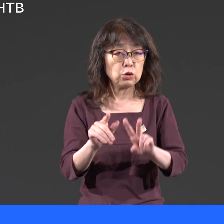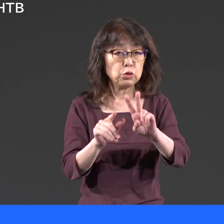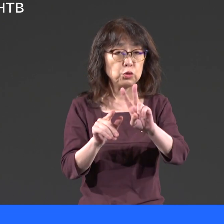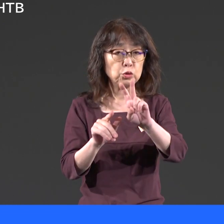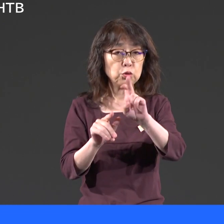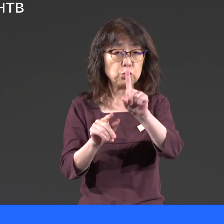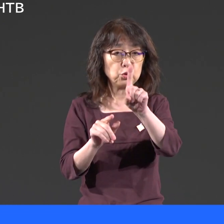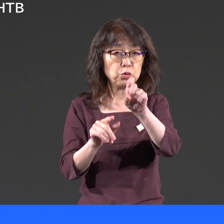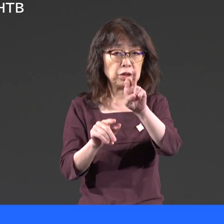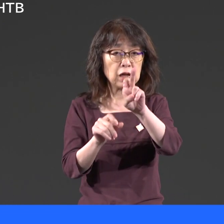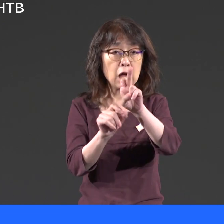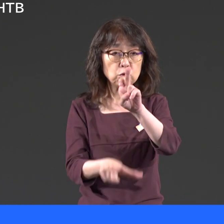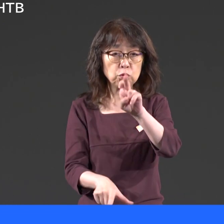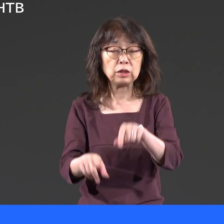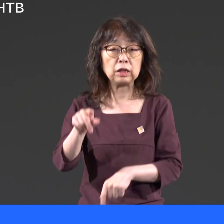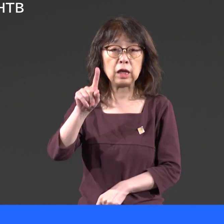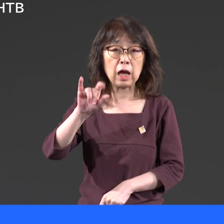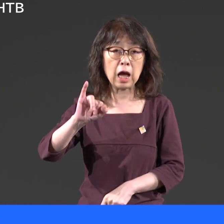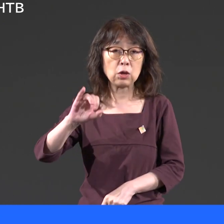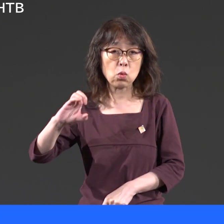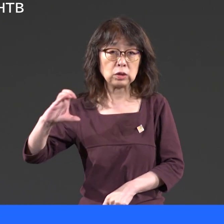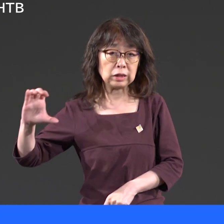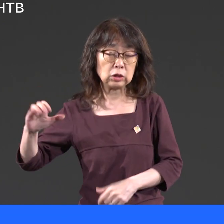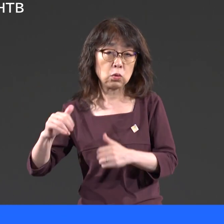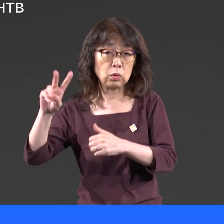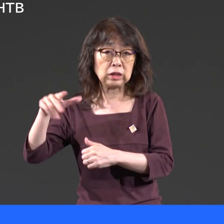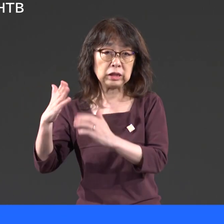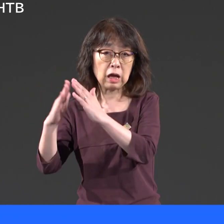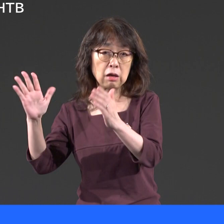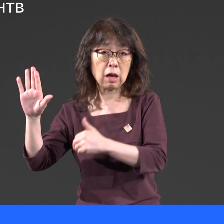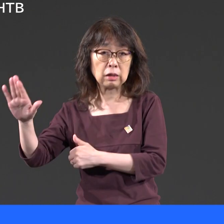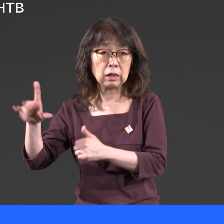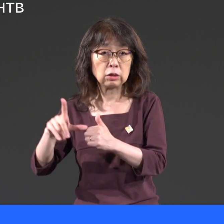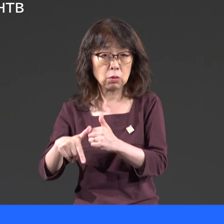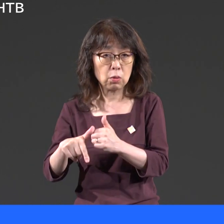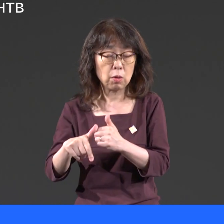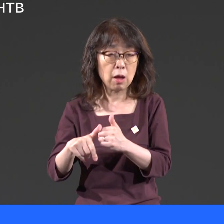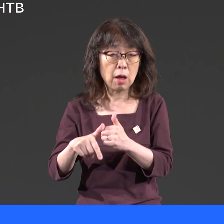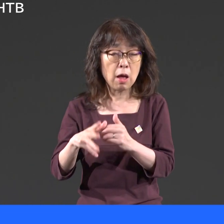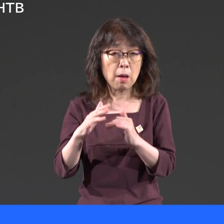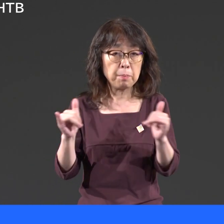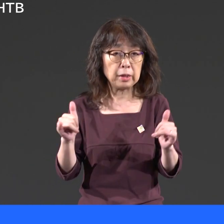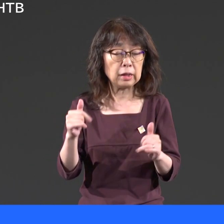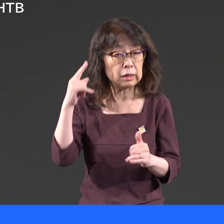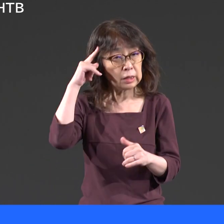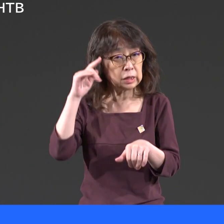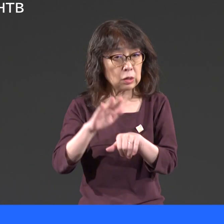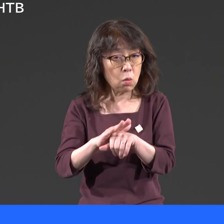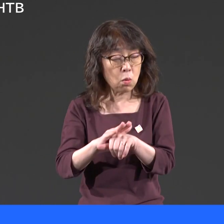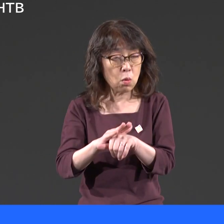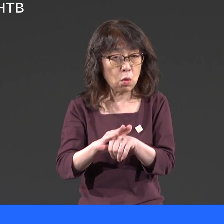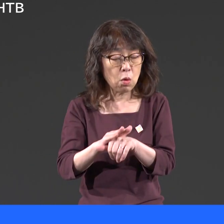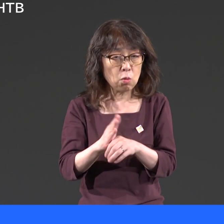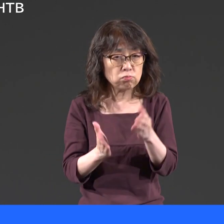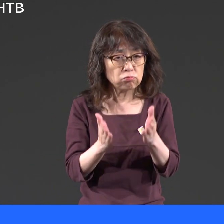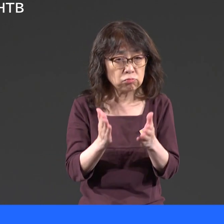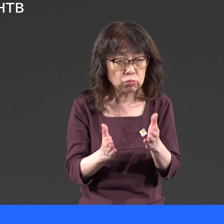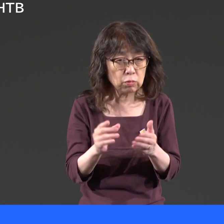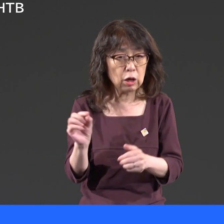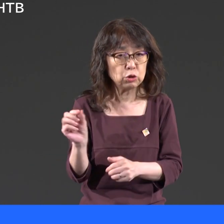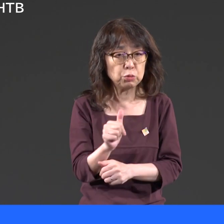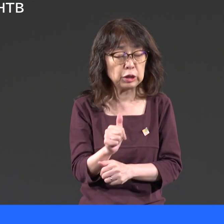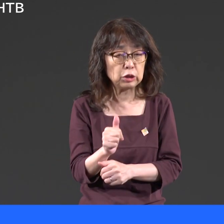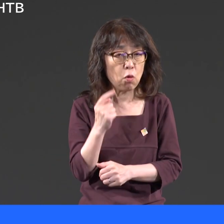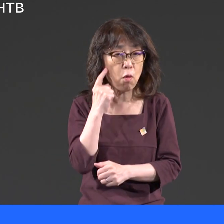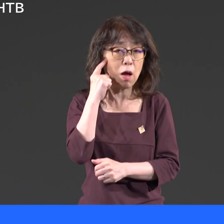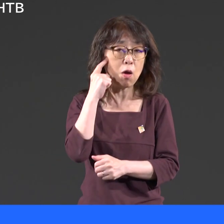理事会があったりですとか、民意を問うという機会もあることでスピード感も求められると思うんですけれども、市